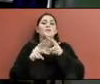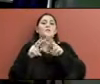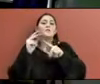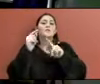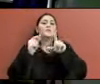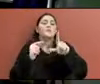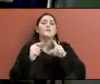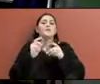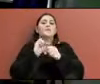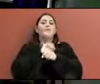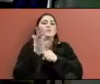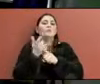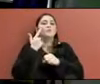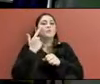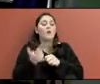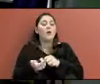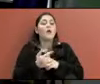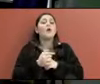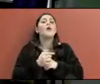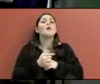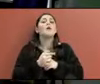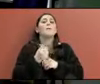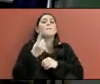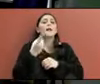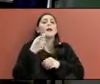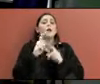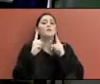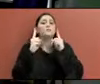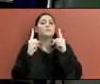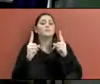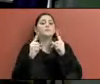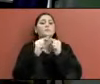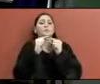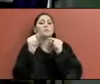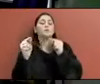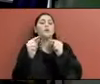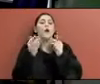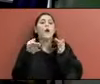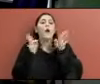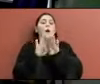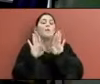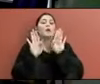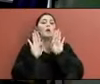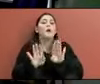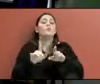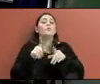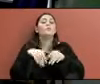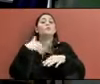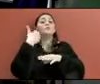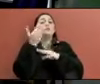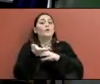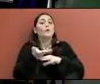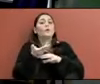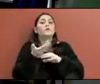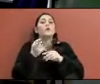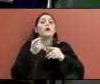sürecinde mümkün olduğunca bir aylık bir süreçte kapalı kaldı. Ondan sonrasında oradaki